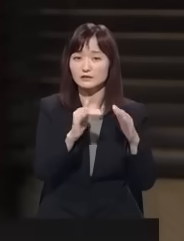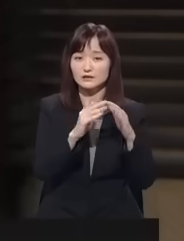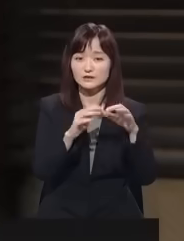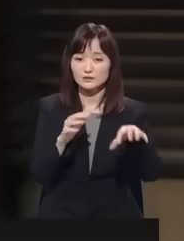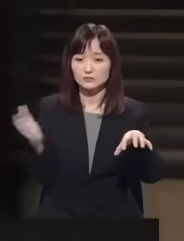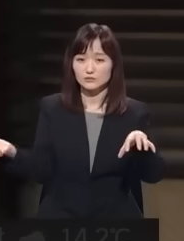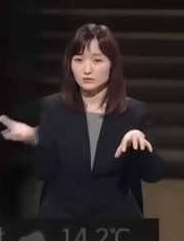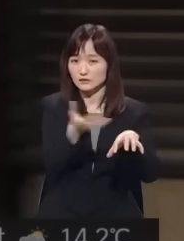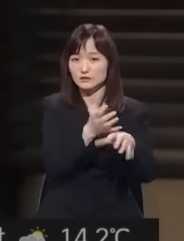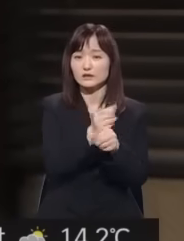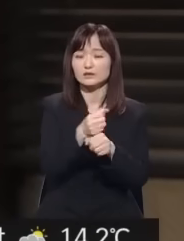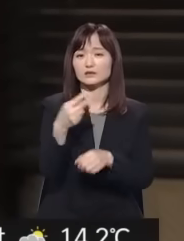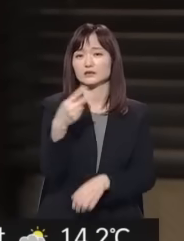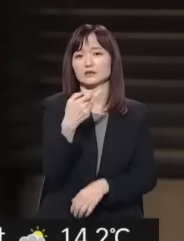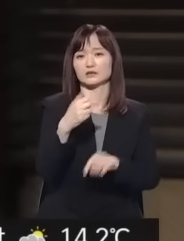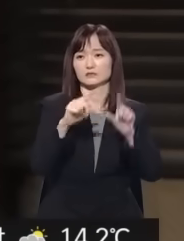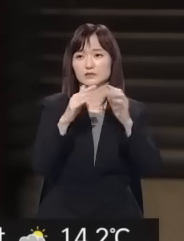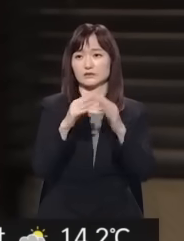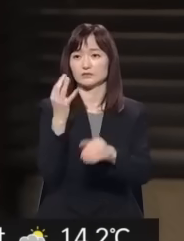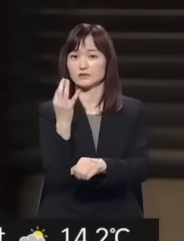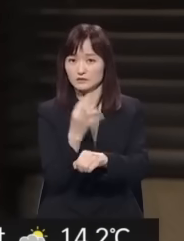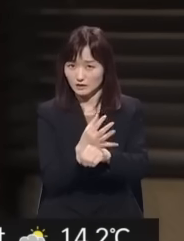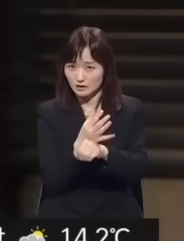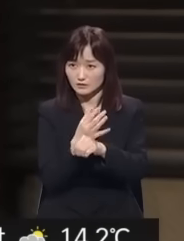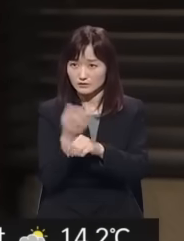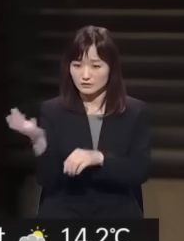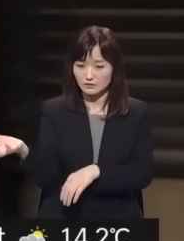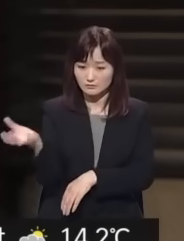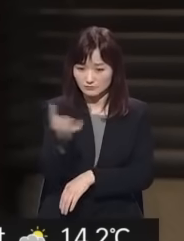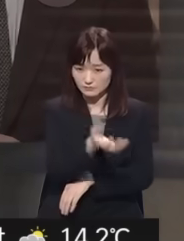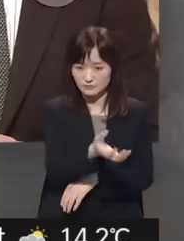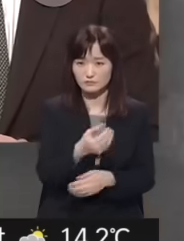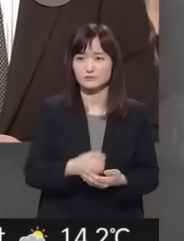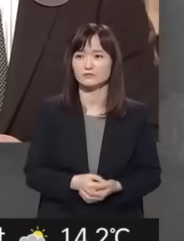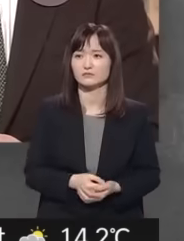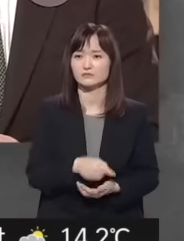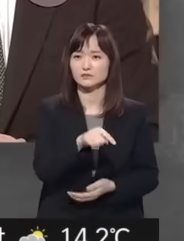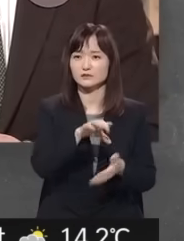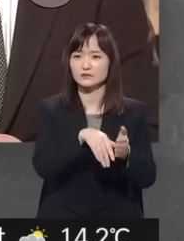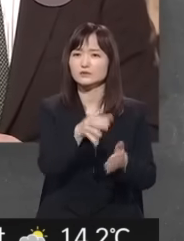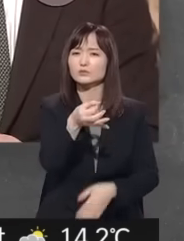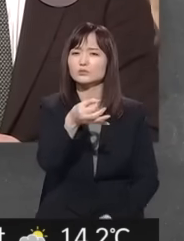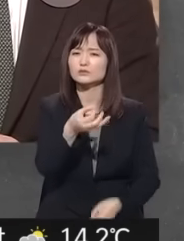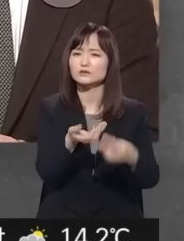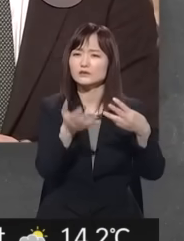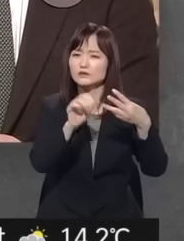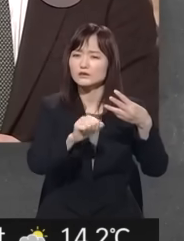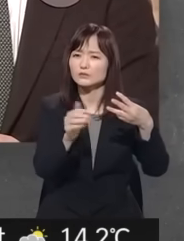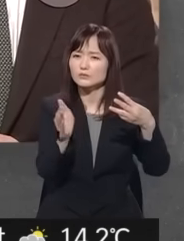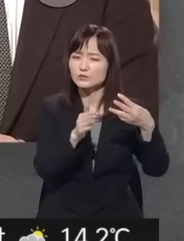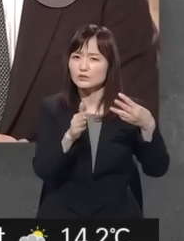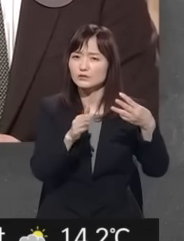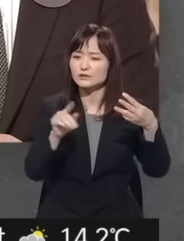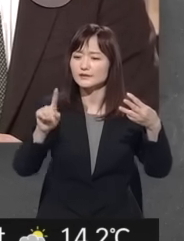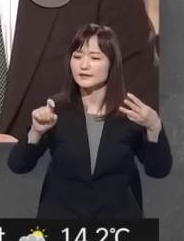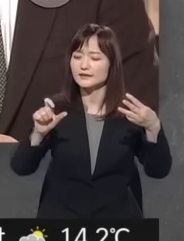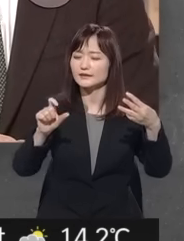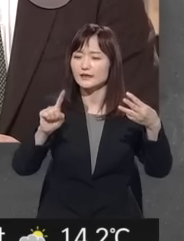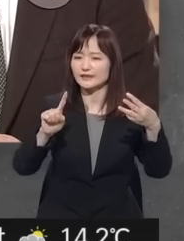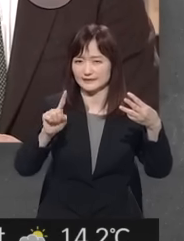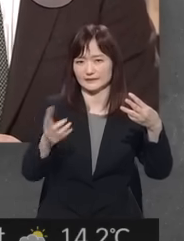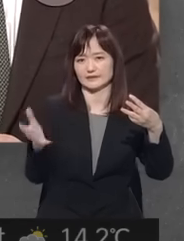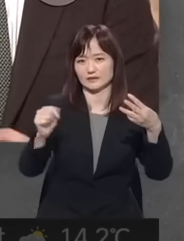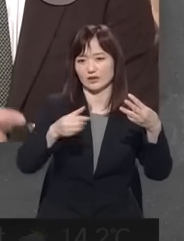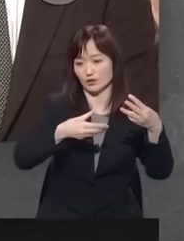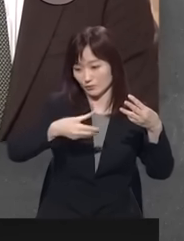2017년입니다 주택을 매입해서 이사 온 거고요 그 당시 식간 3억 정도 됐었는데 1억원 정도를 이제 대출을 봐서